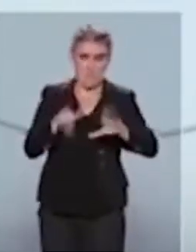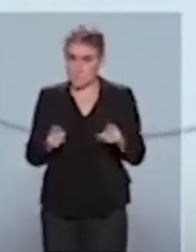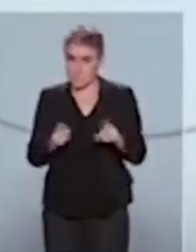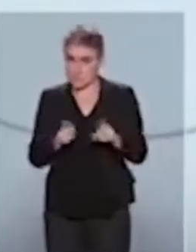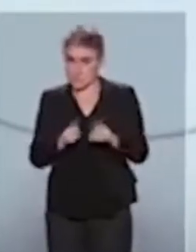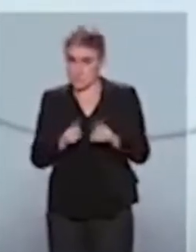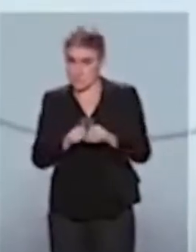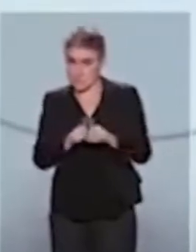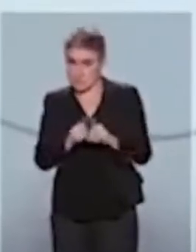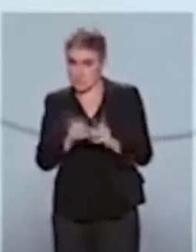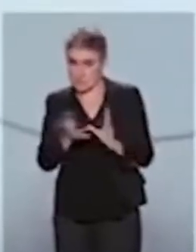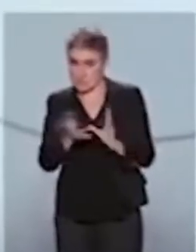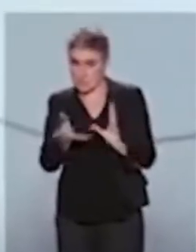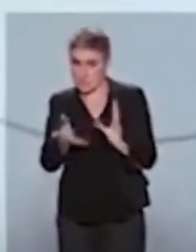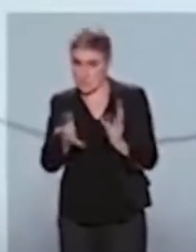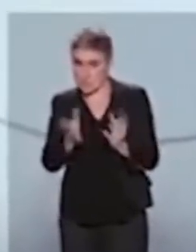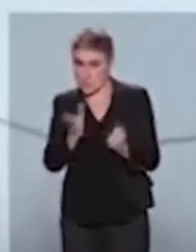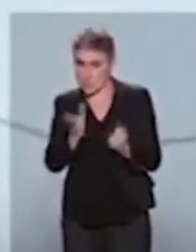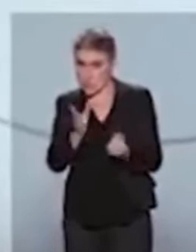décider